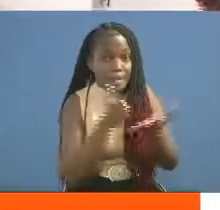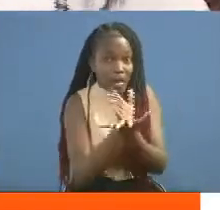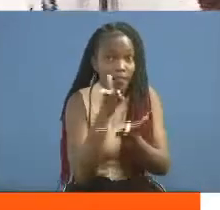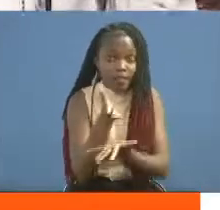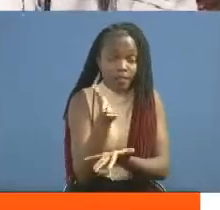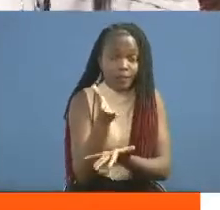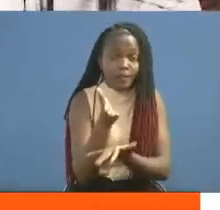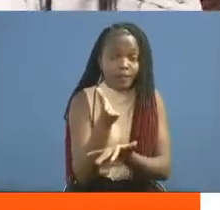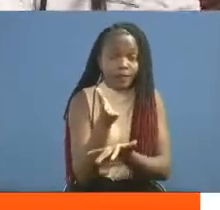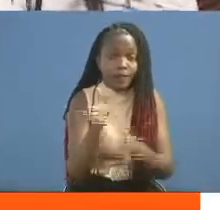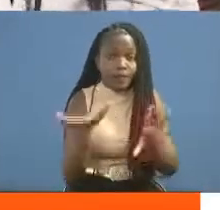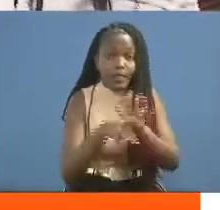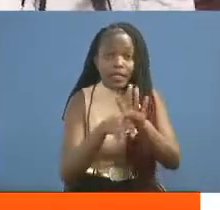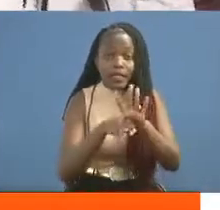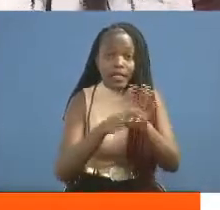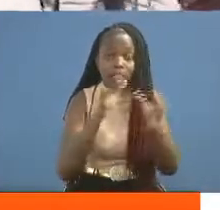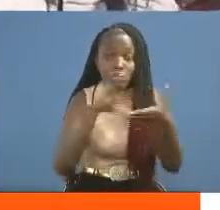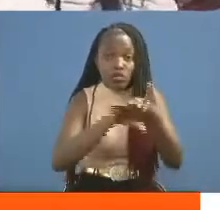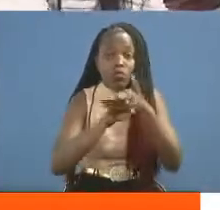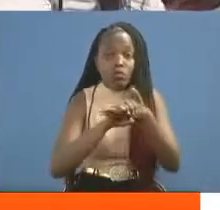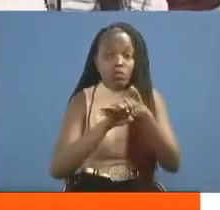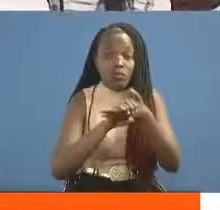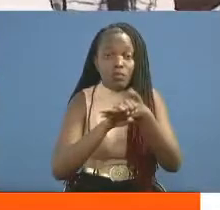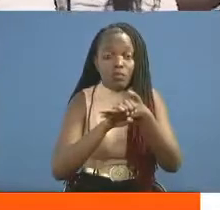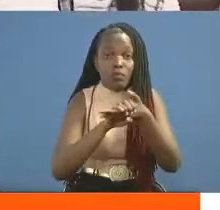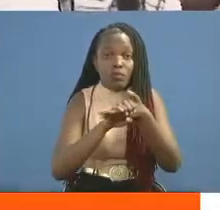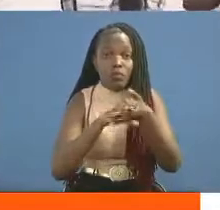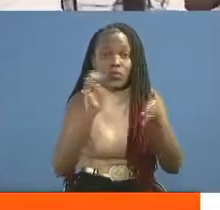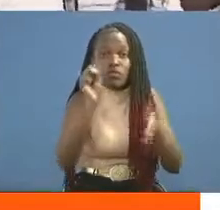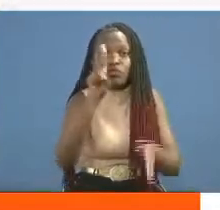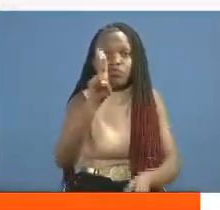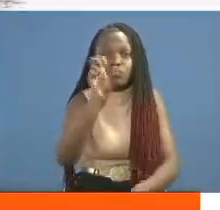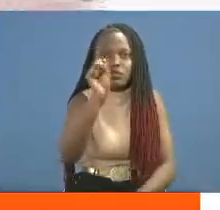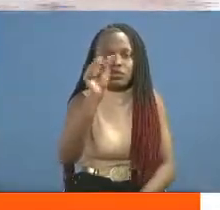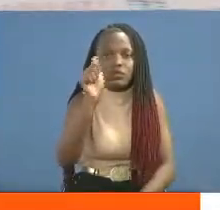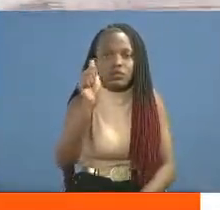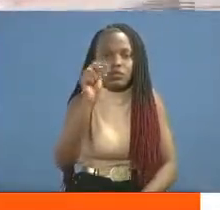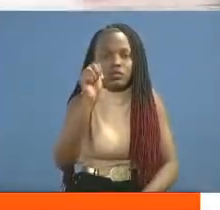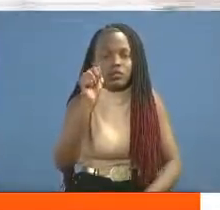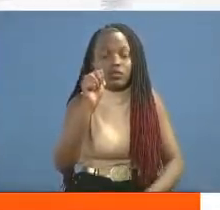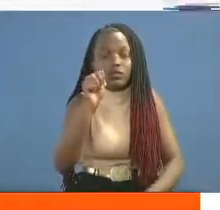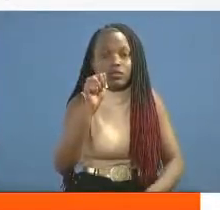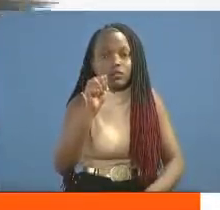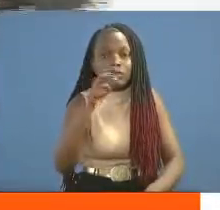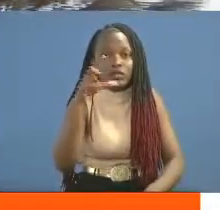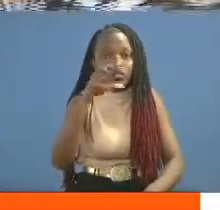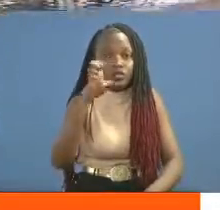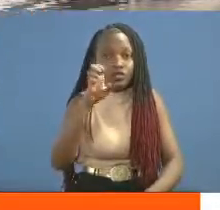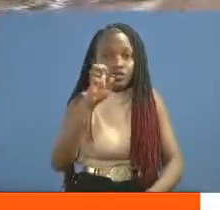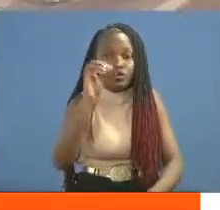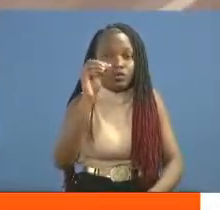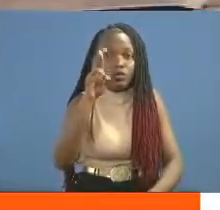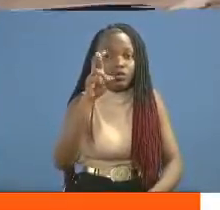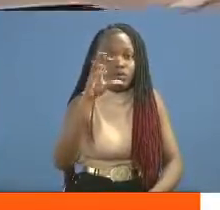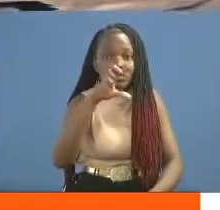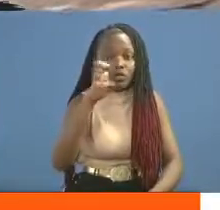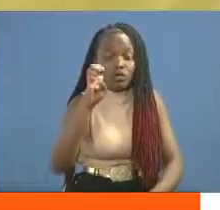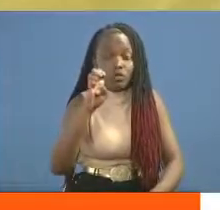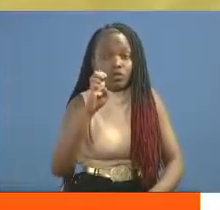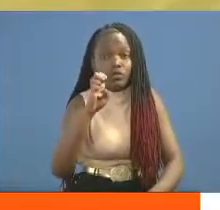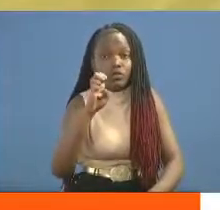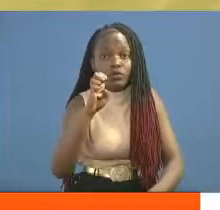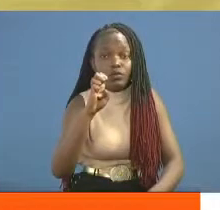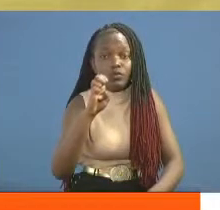Miongoni mwa walioidhinishwa kwa tikiti ya Jubilee ni mjane wa Wakape Susan Njeri Waititu, George Kiumburi wa Farmers